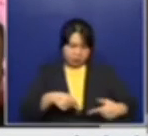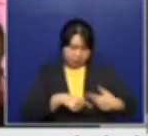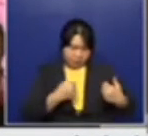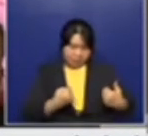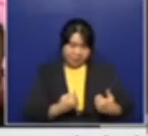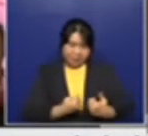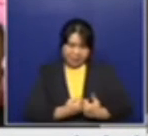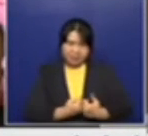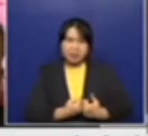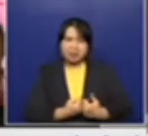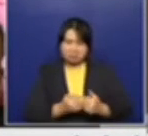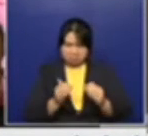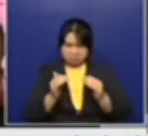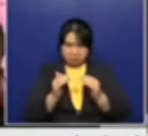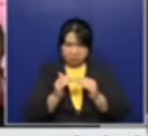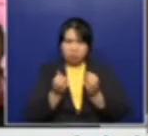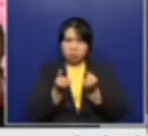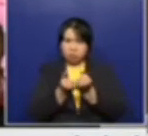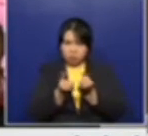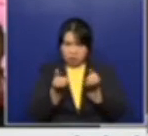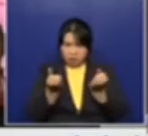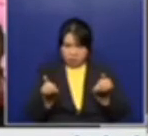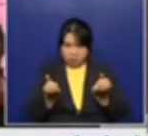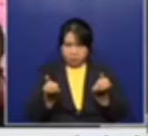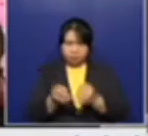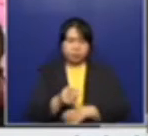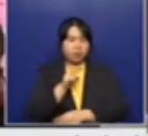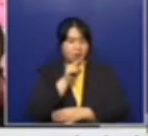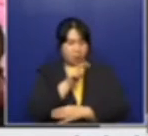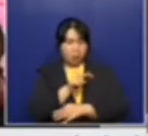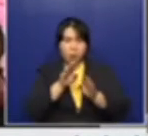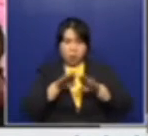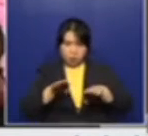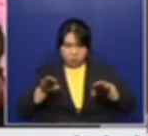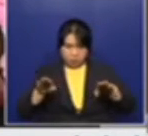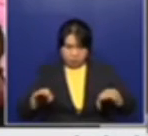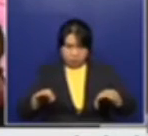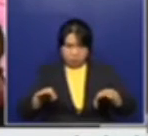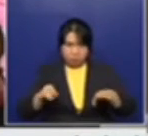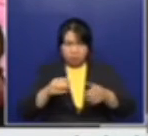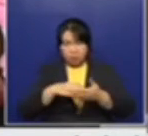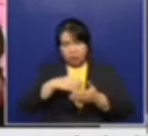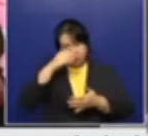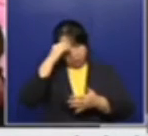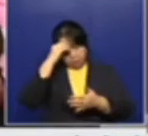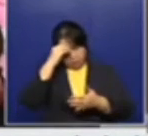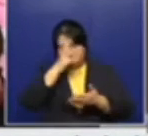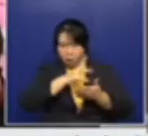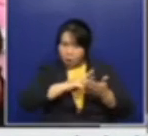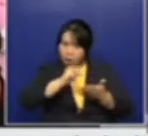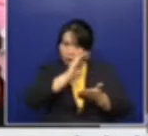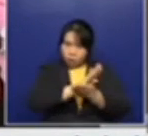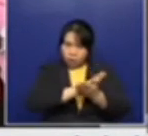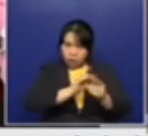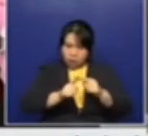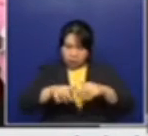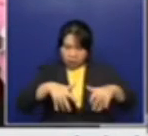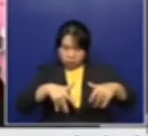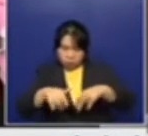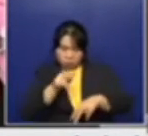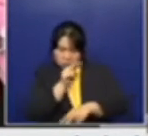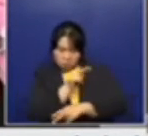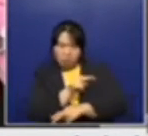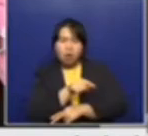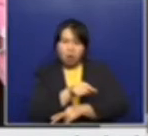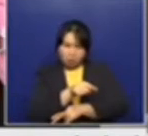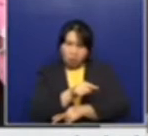หรือมีความเป็นธรรมมองนิสิตนักศึกษาประชาชนว่าเป็นผู้ที่เขามี